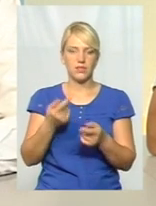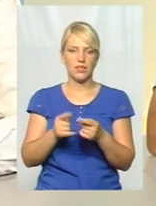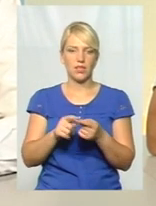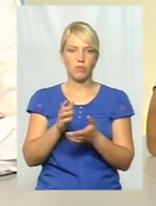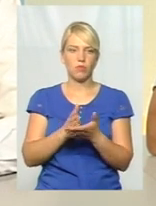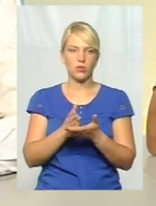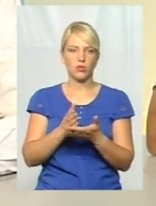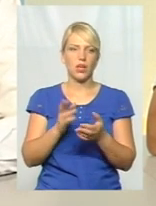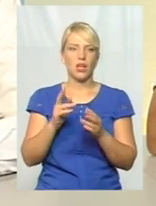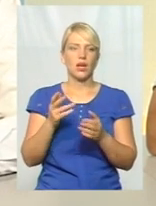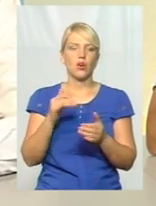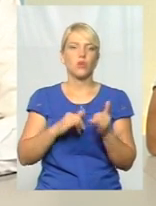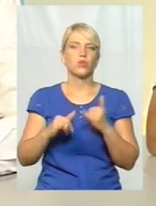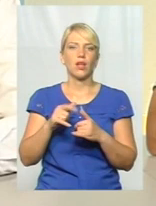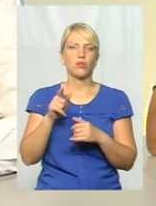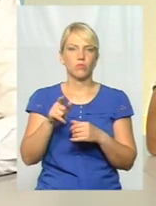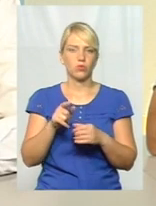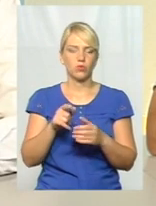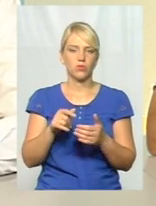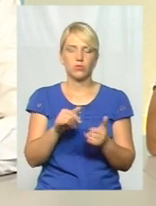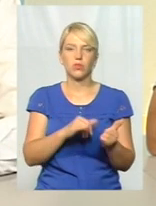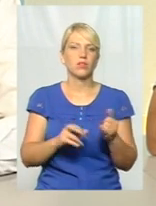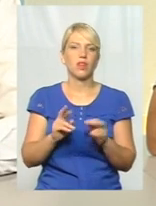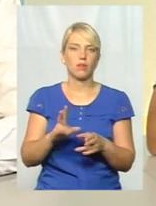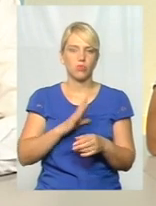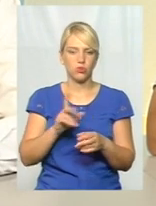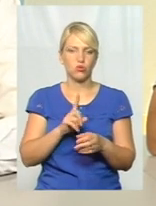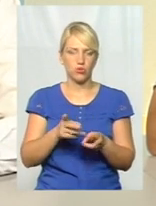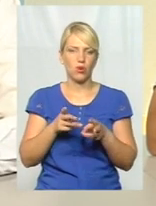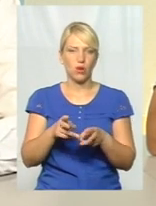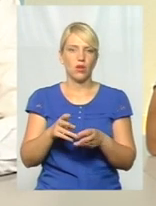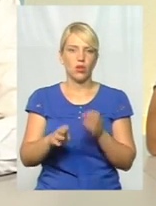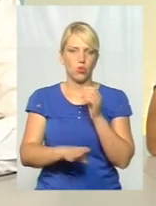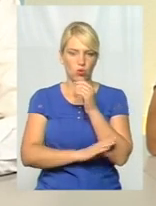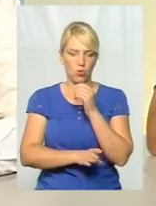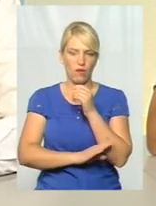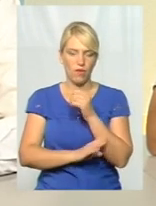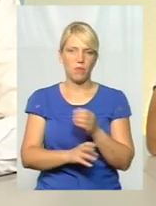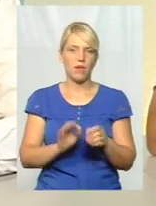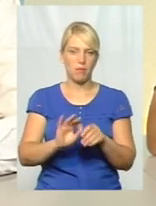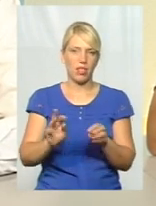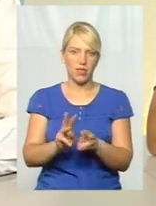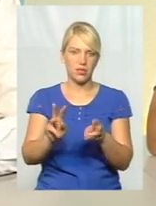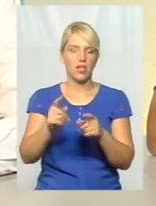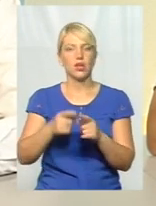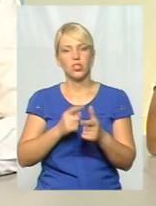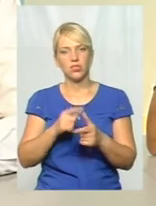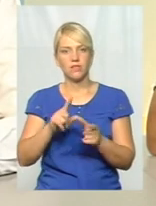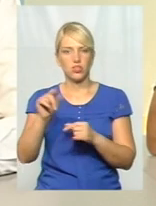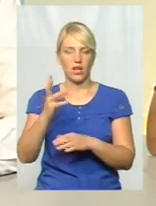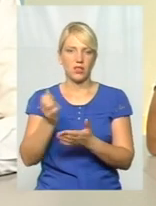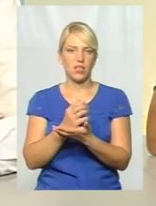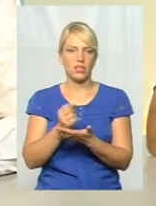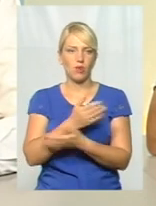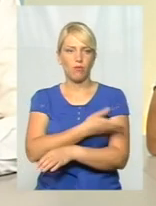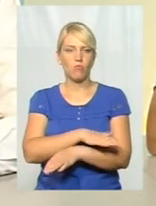це громадське харчування? Дровами палити, готувати їжу, або виїжджати на Польщу на заробітки. Тобто тут питання ще економічна складова, оце